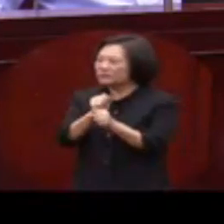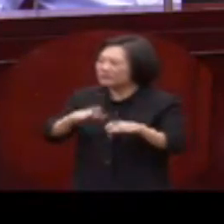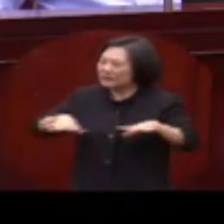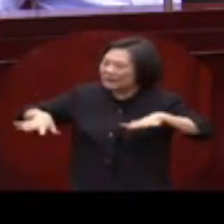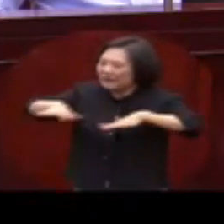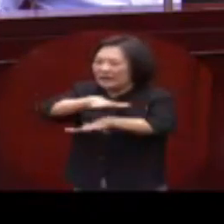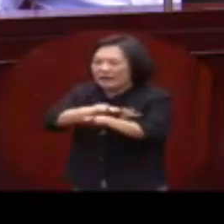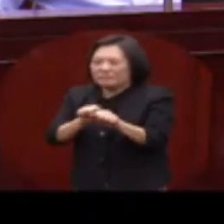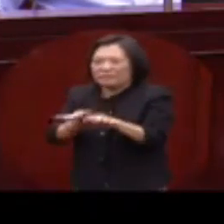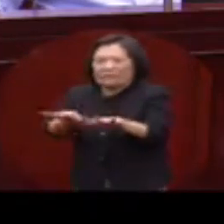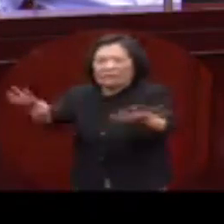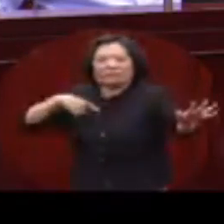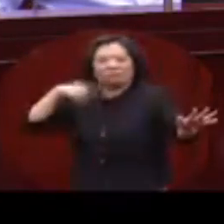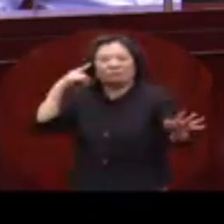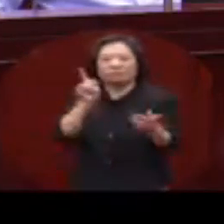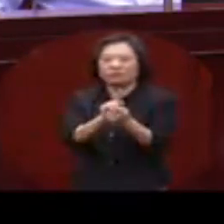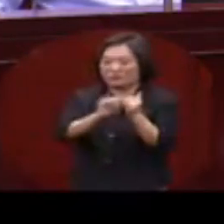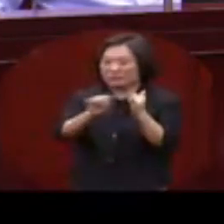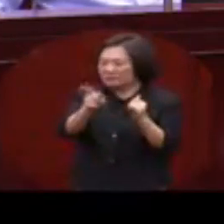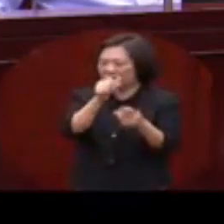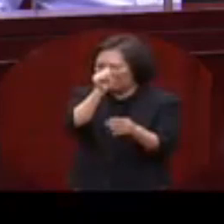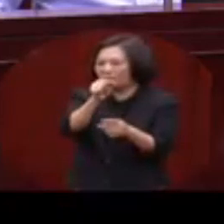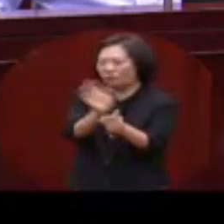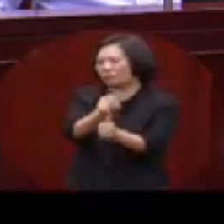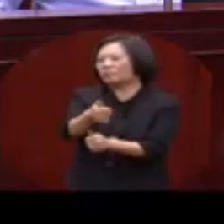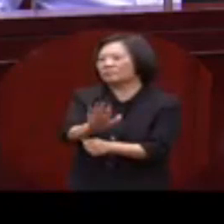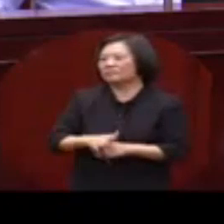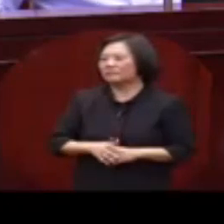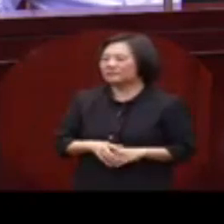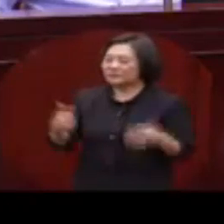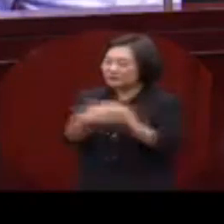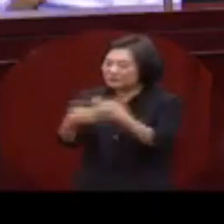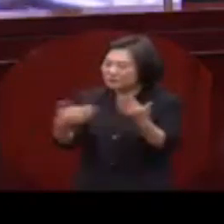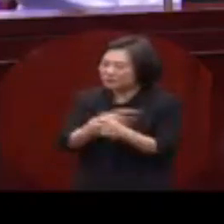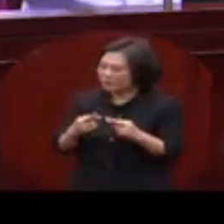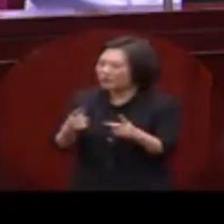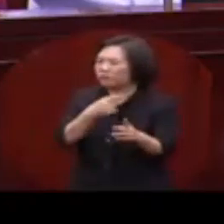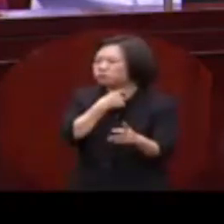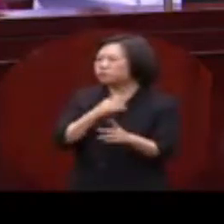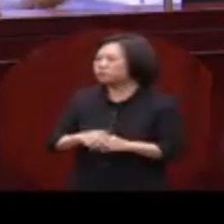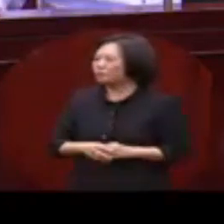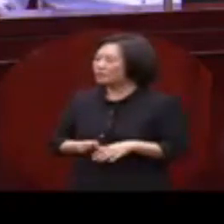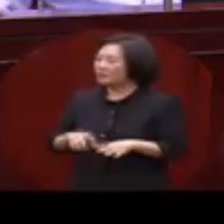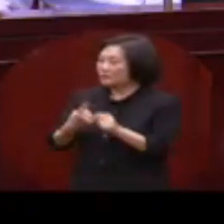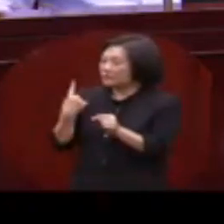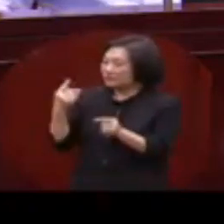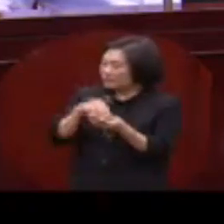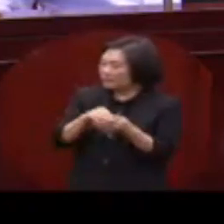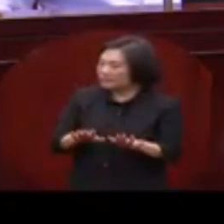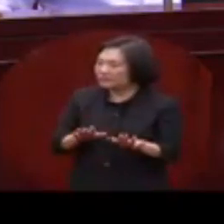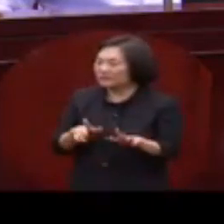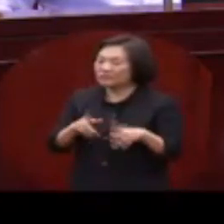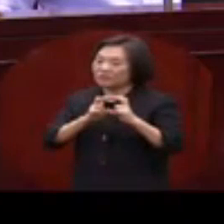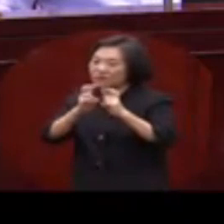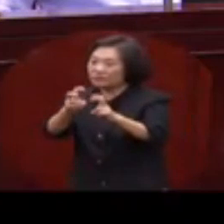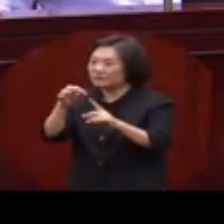好处多，但是我觉得这个基于整个交通的管理，我觉得这个应该还要推。那事实上我们从去年到今年如果把这个捷运